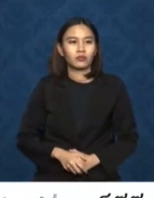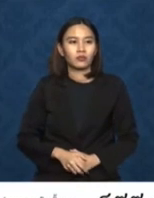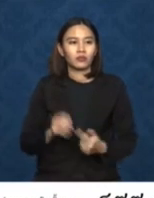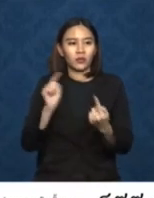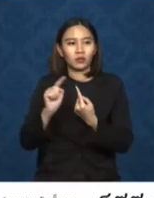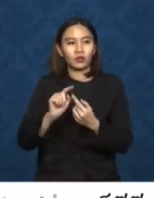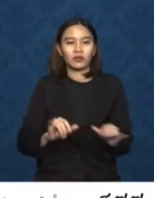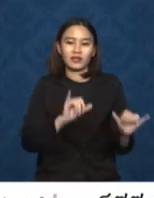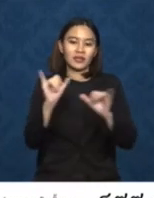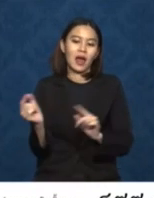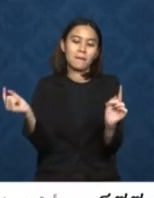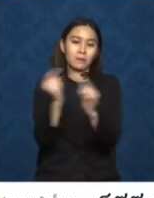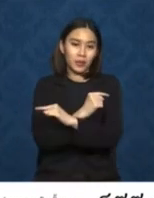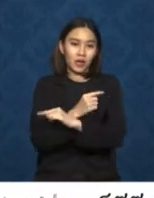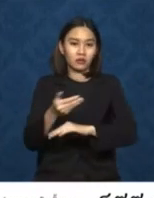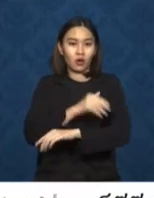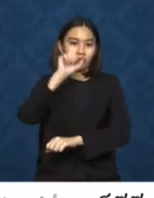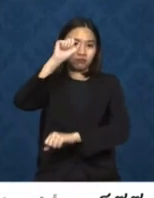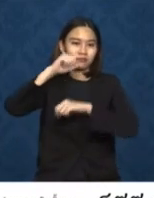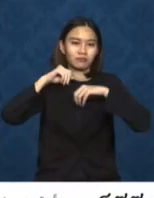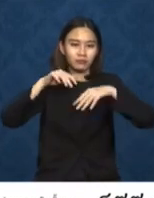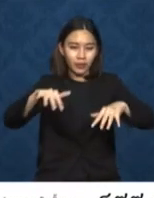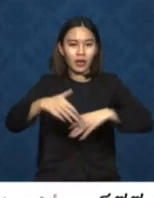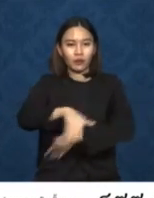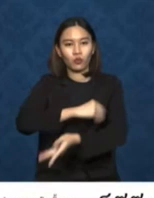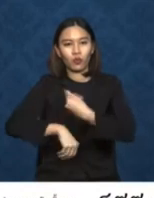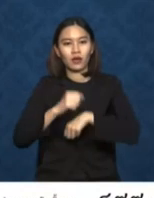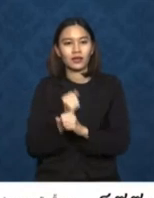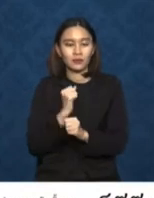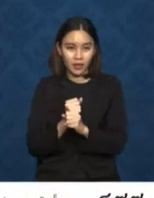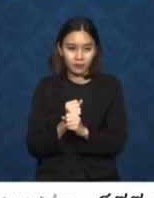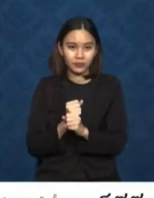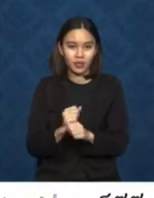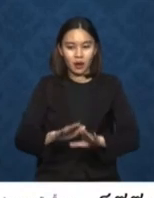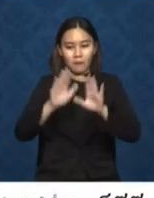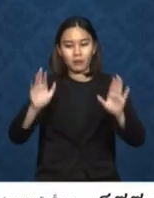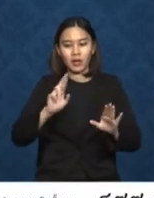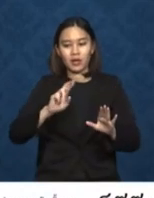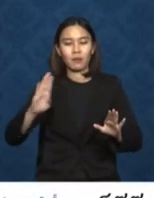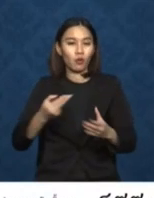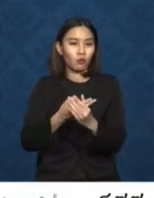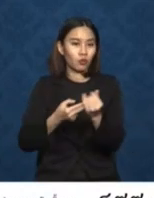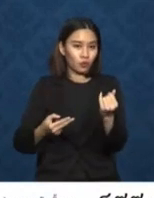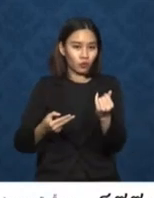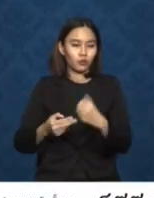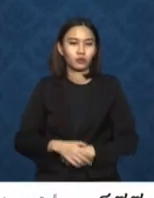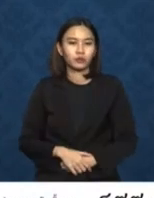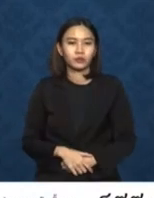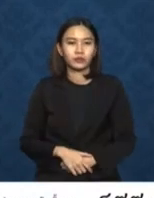สำหรบการยายสัเปลี่ยน ก่อนทจะประกาศใช้แวปฏิบัติและเปิดใช้ระบบจัคู่คถิ่นครั